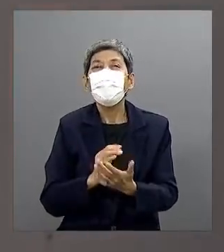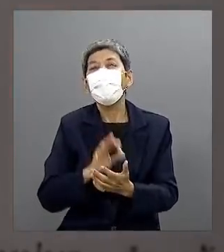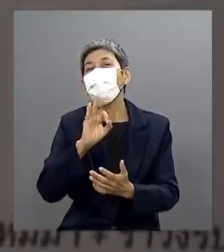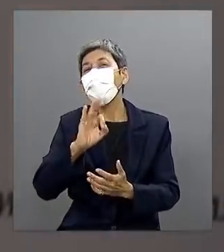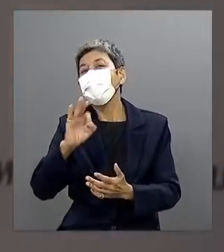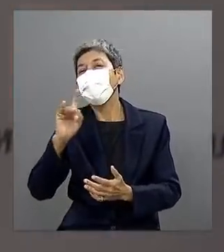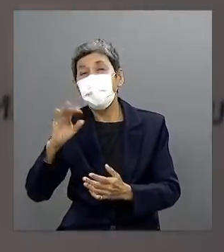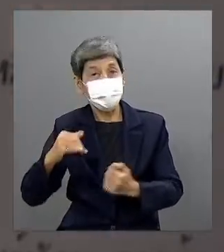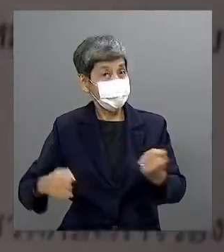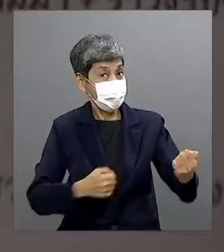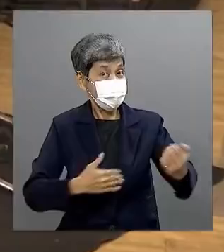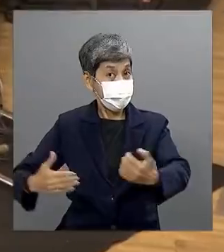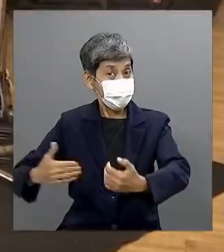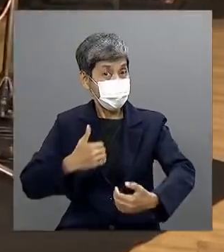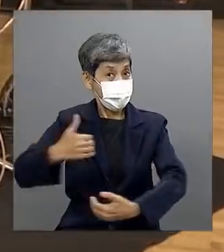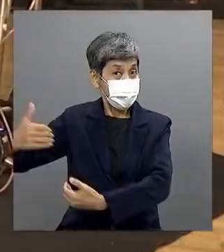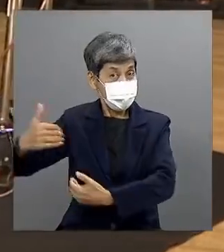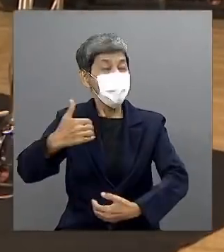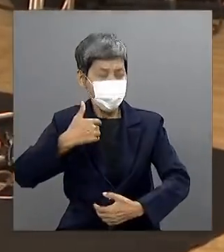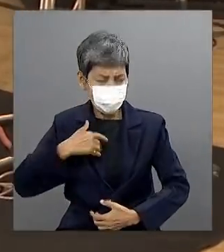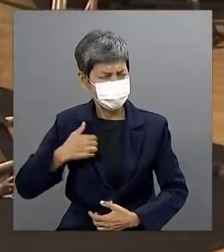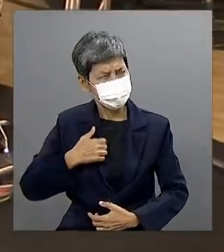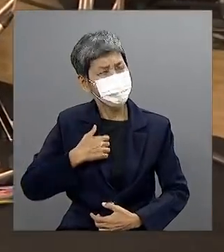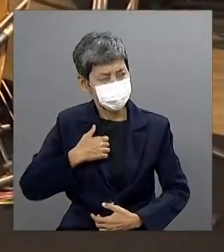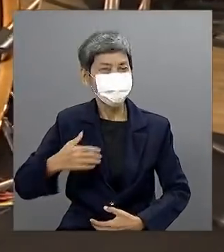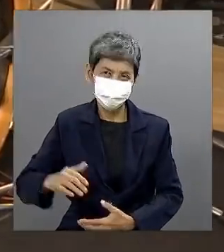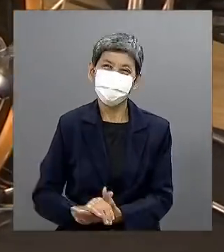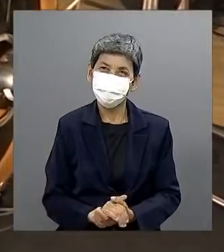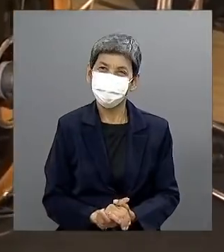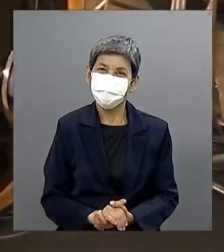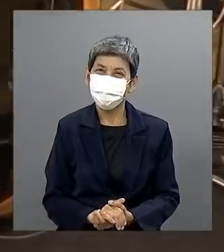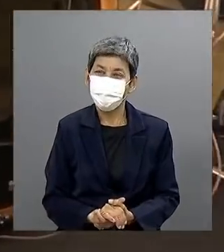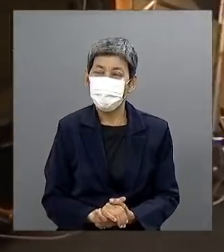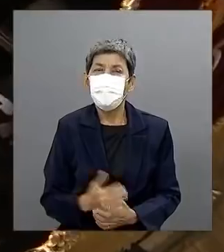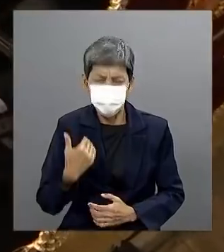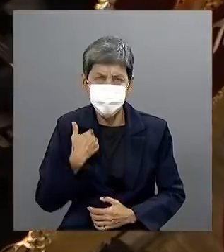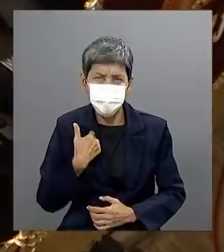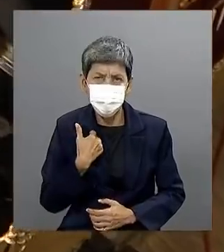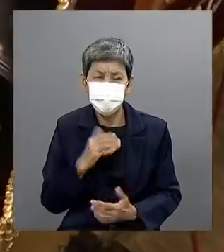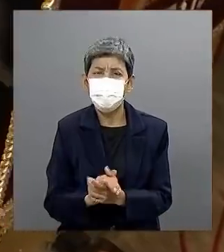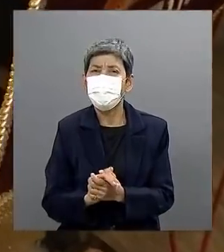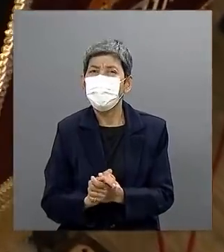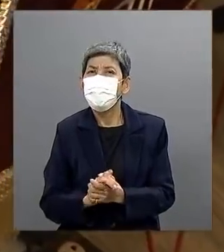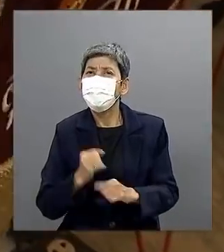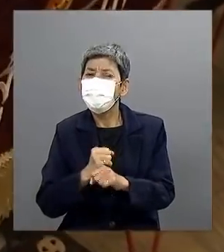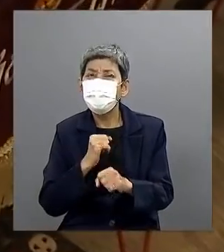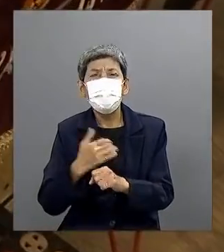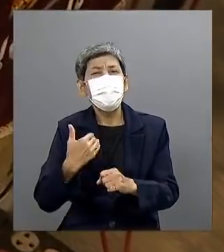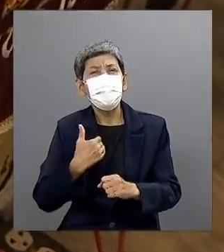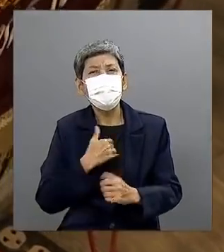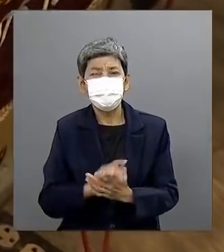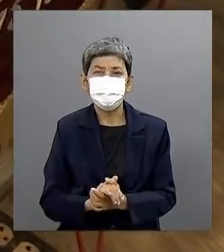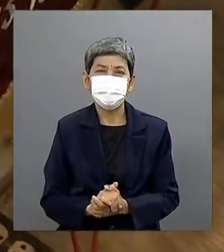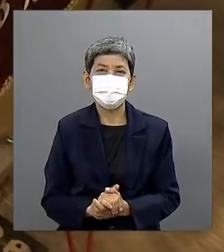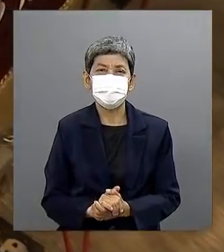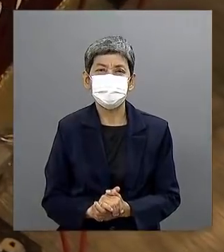าดกันไหมเคยไหมครับพี่เต้ คืนดังเพลงสวรรค ์เออนะครับต้องมีนางฟ้าจำแรงแทดแทดแดแทดใช่ไหมฮะ